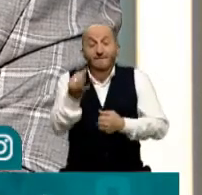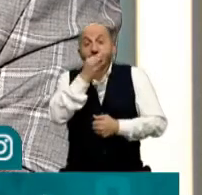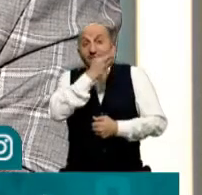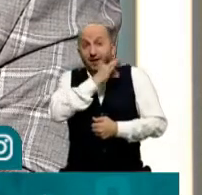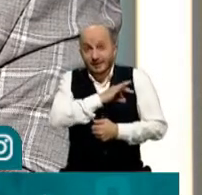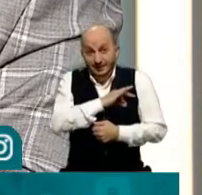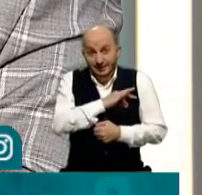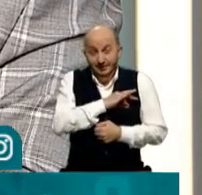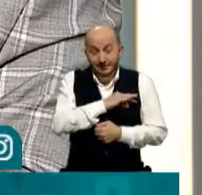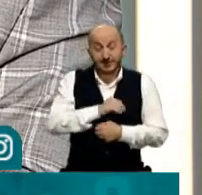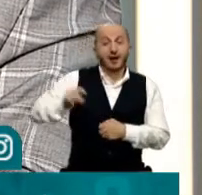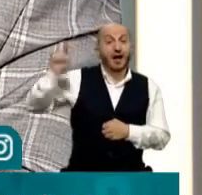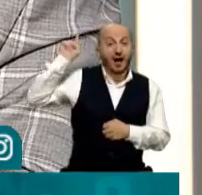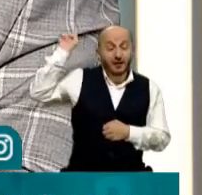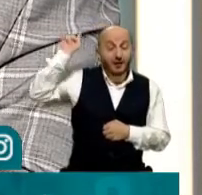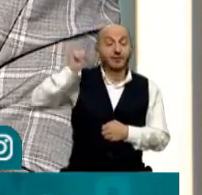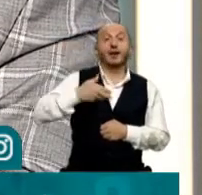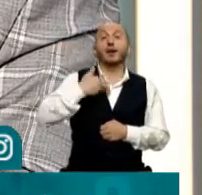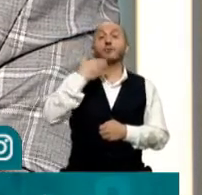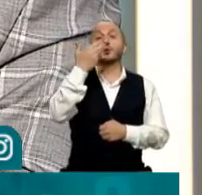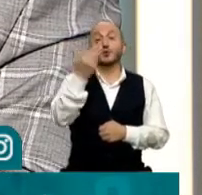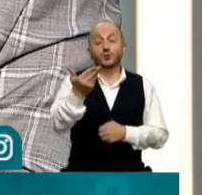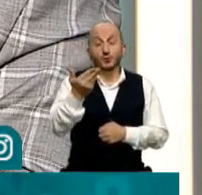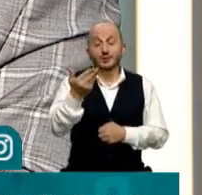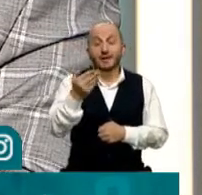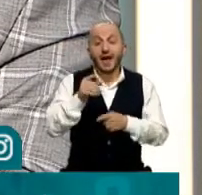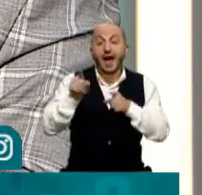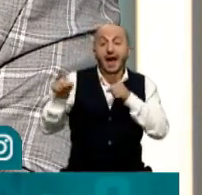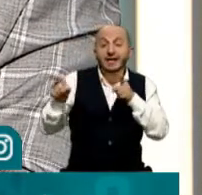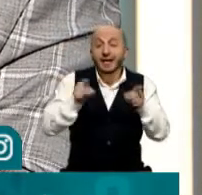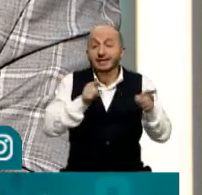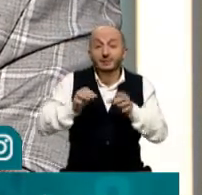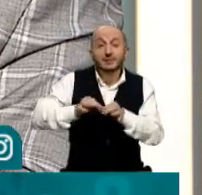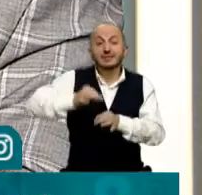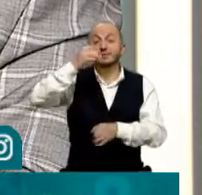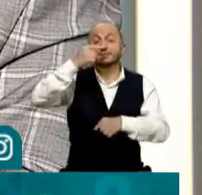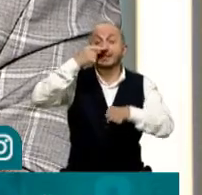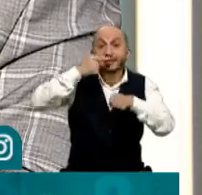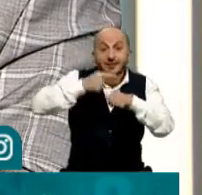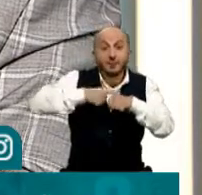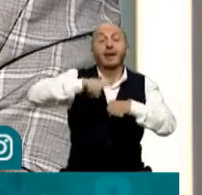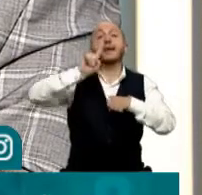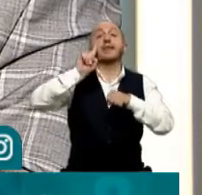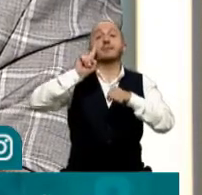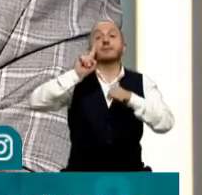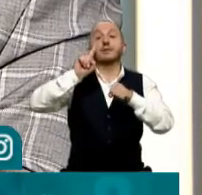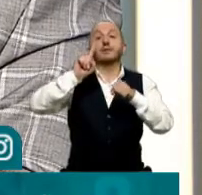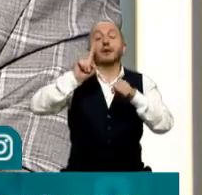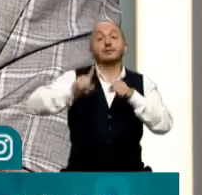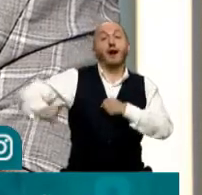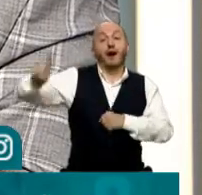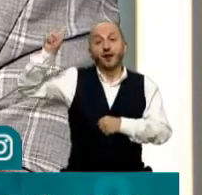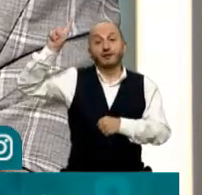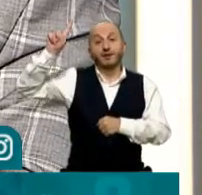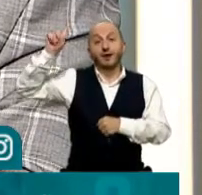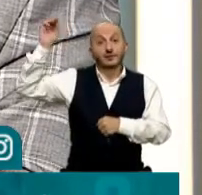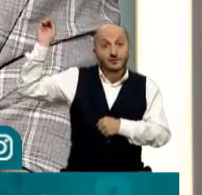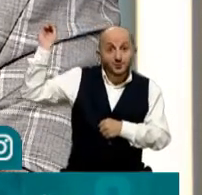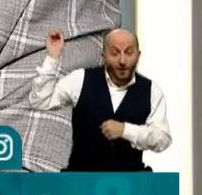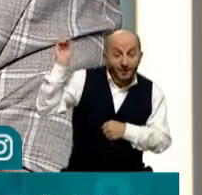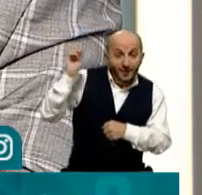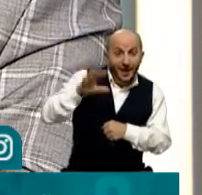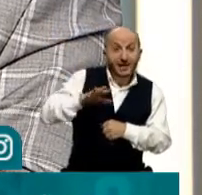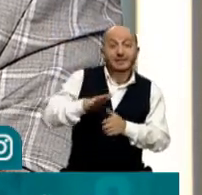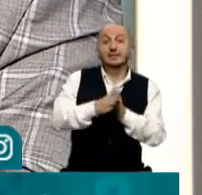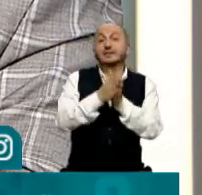faydalanırlar. Cenab-ı Allah buyuruyor ki, herhangi bir kimse iman etmediği halde Allah'a, Allah'ın gönderdiklerine,